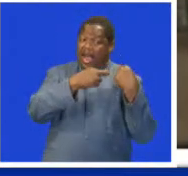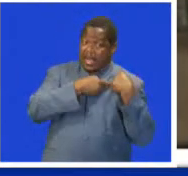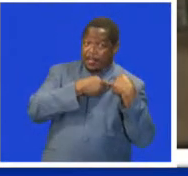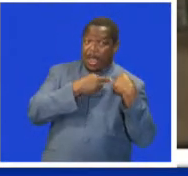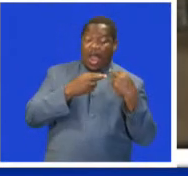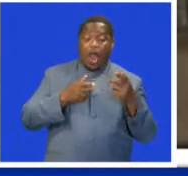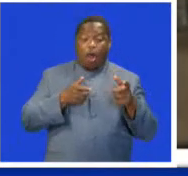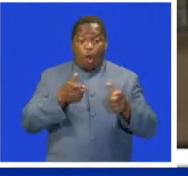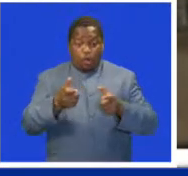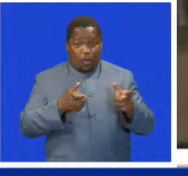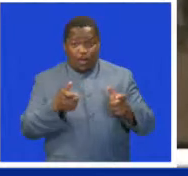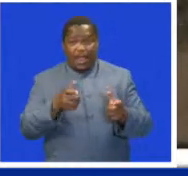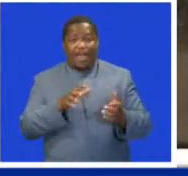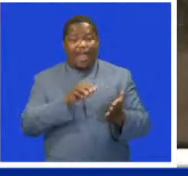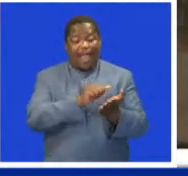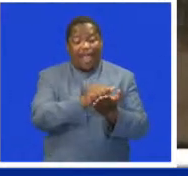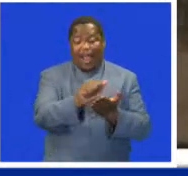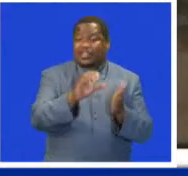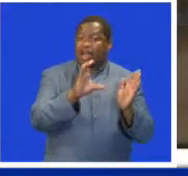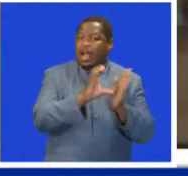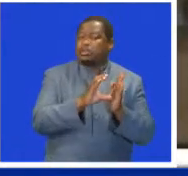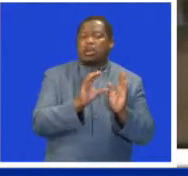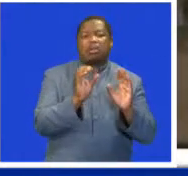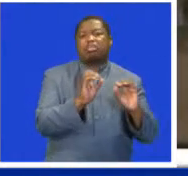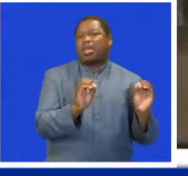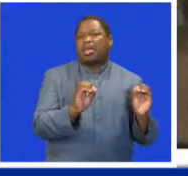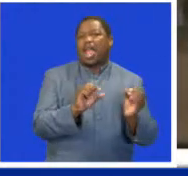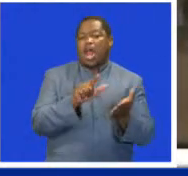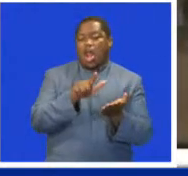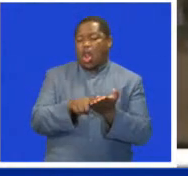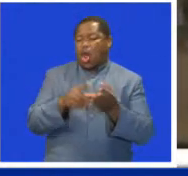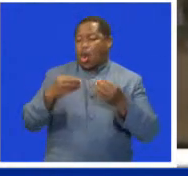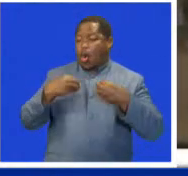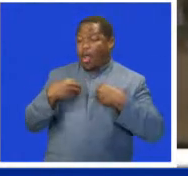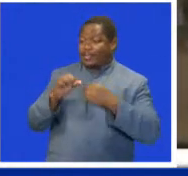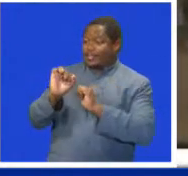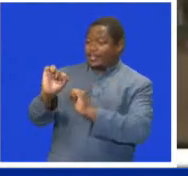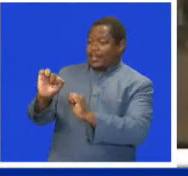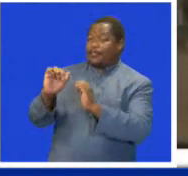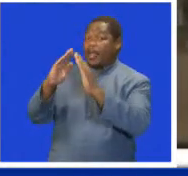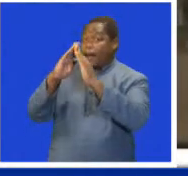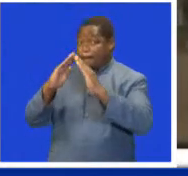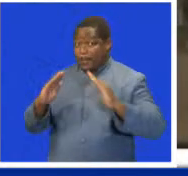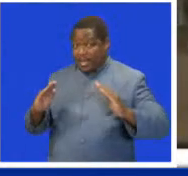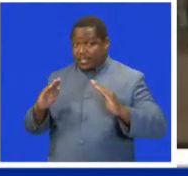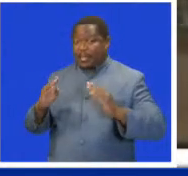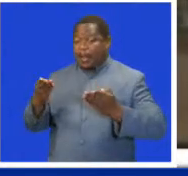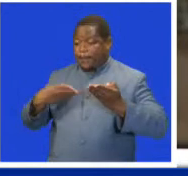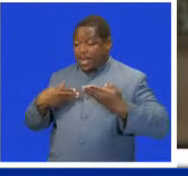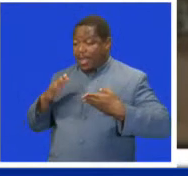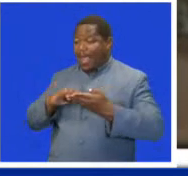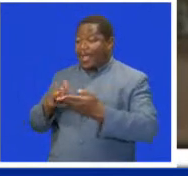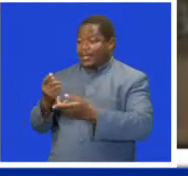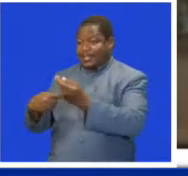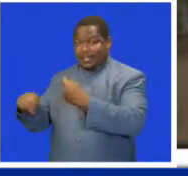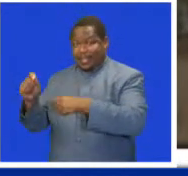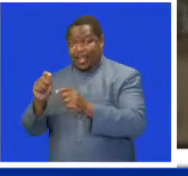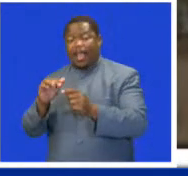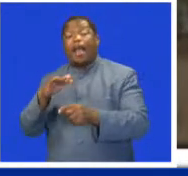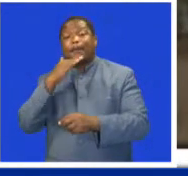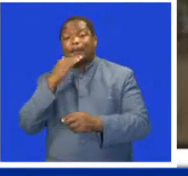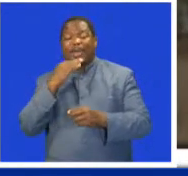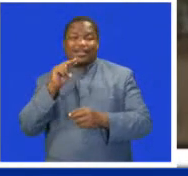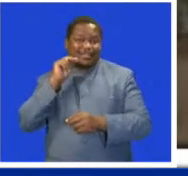ongale ka commerce so na ungalo ka commerce ke kudinga ukuthi lamatiko omabili bese sayakhulumisana ukuthi ngabe vele kuze